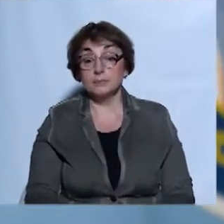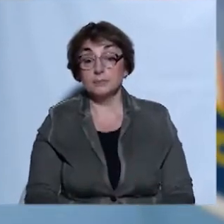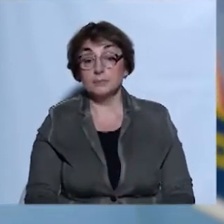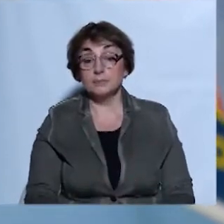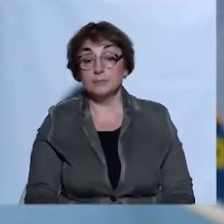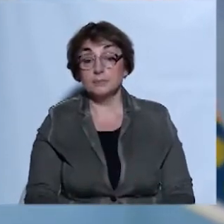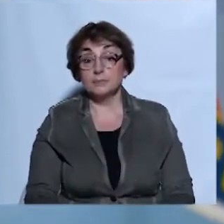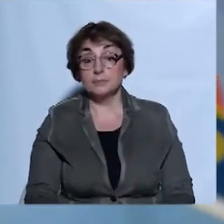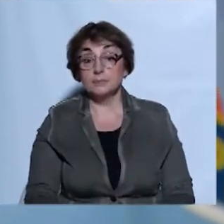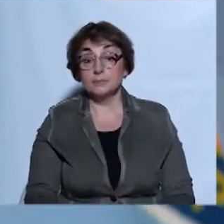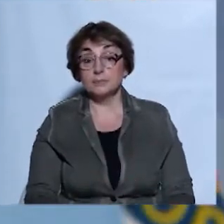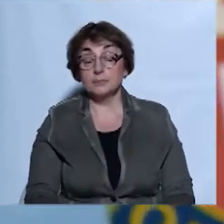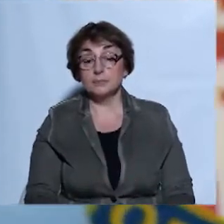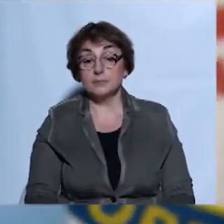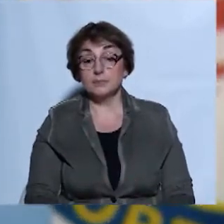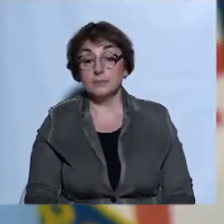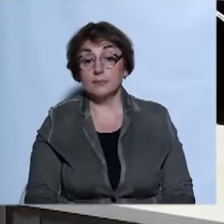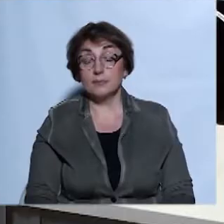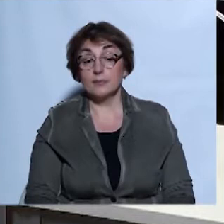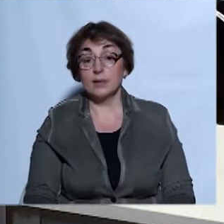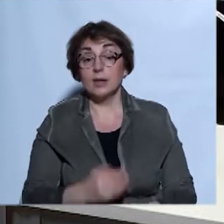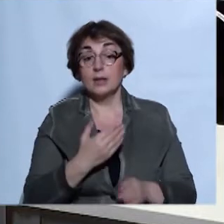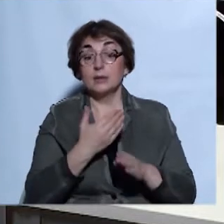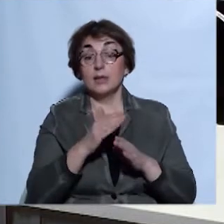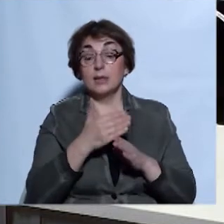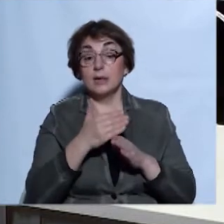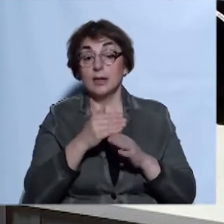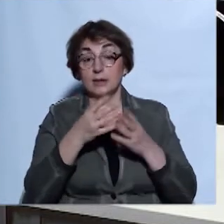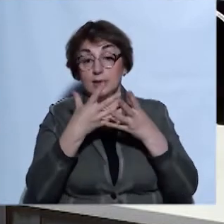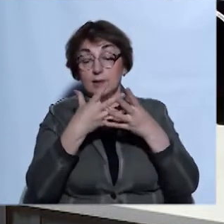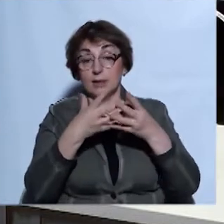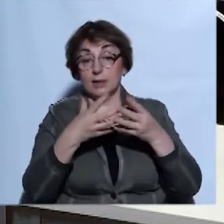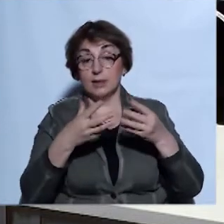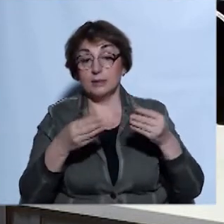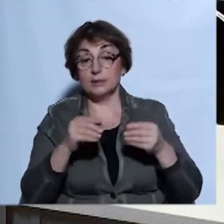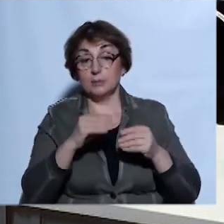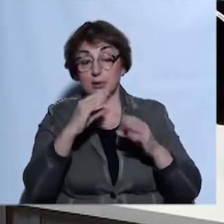ხსნარი. Აი თქვენ ხედავთ, რომ ეს ნალექი უკვე ნელ-ნელა იხსნება.